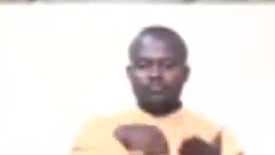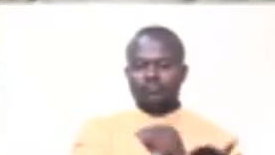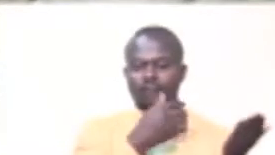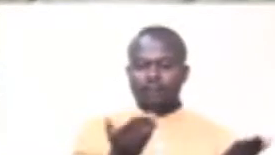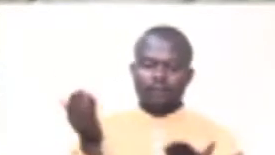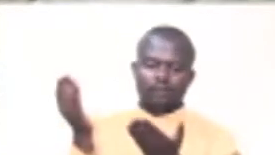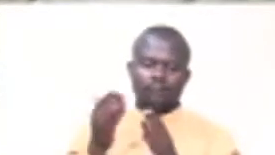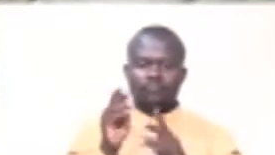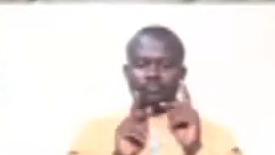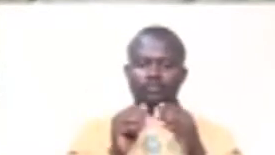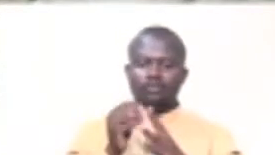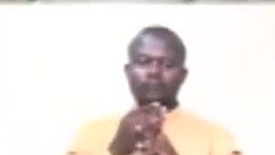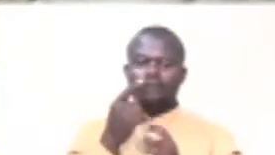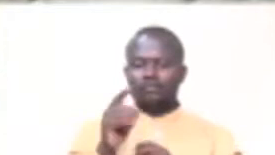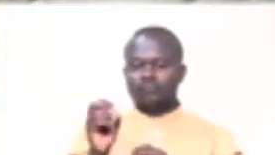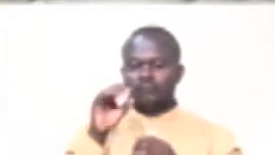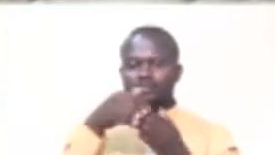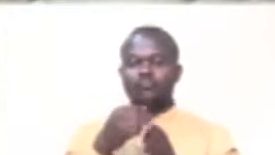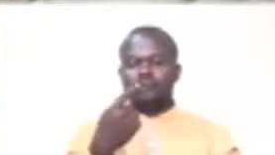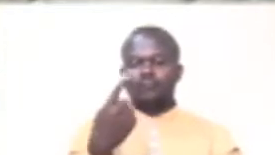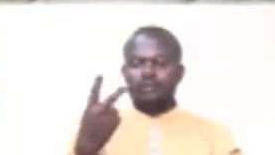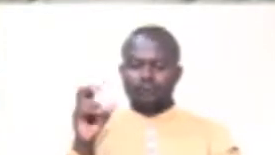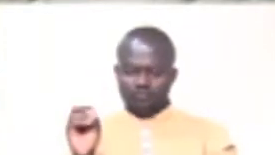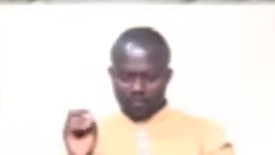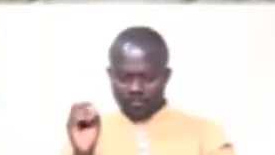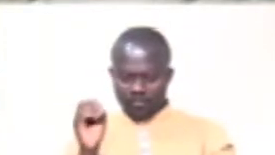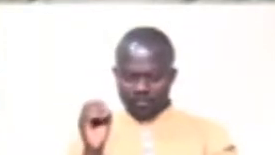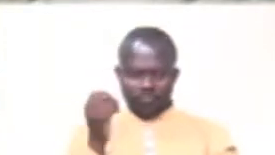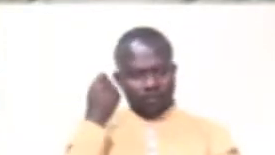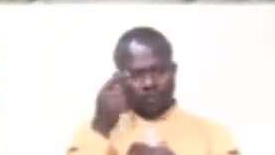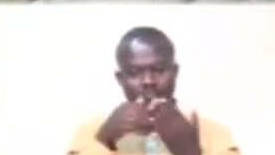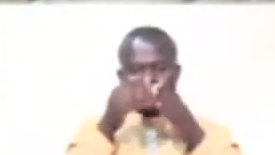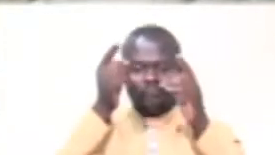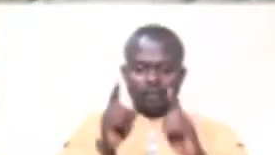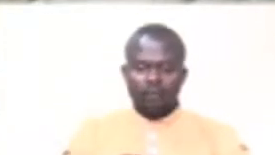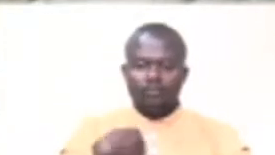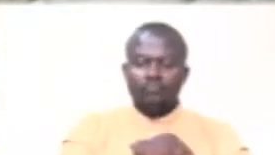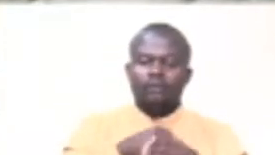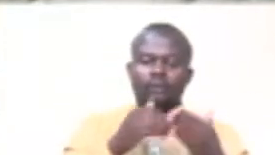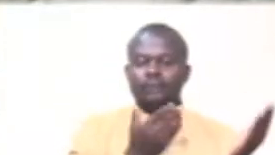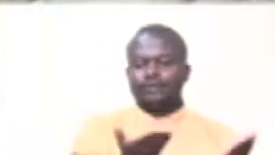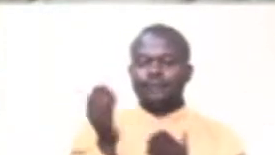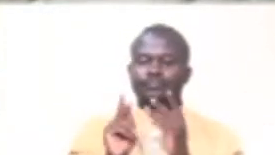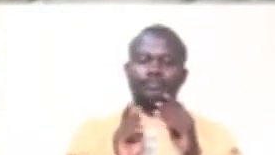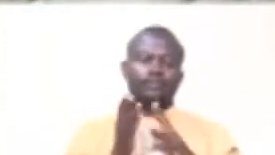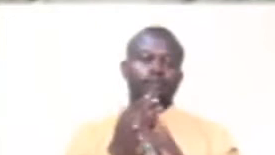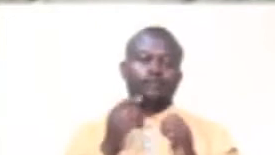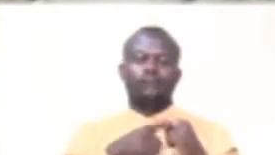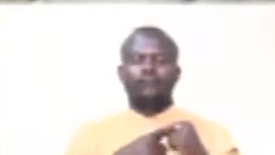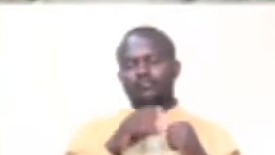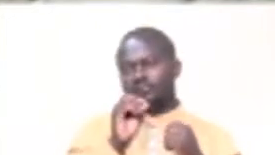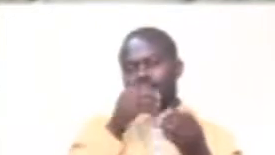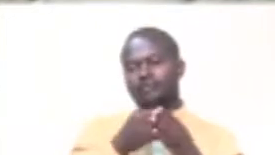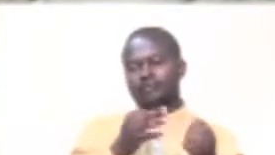abantu hagati y'abantu ijana n'ijana na makumyabiri. Mbere y'uko rero tukigeramo twakiraga abantu hagati y'abantu 60